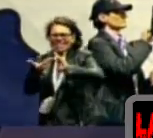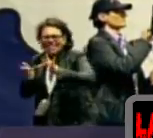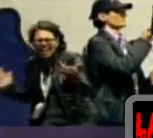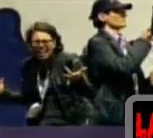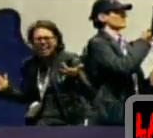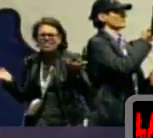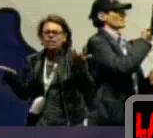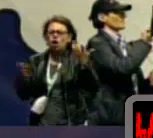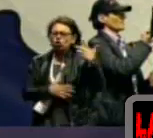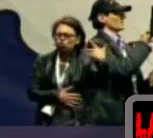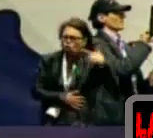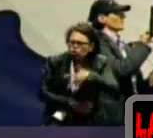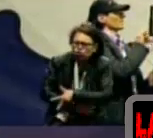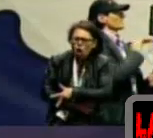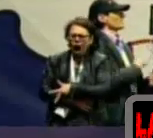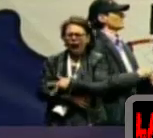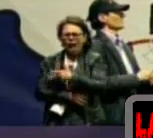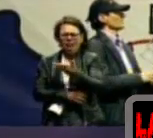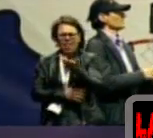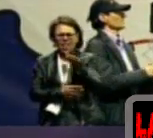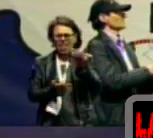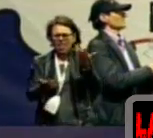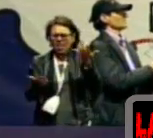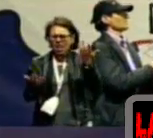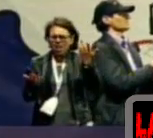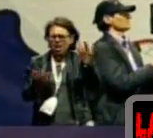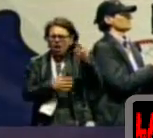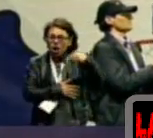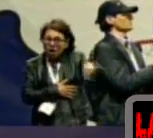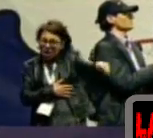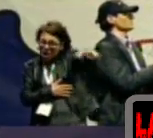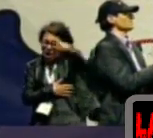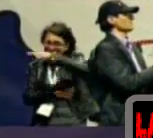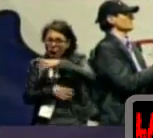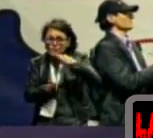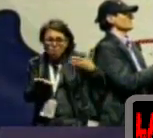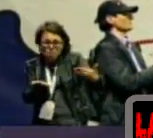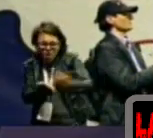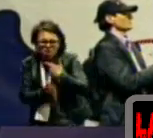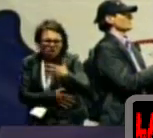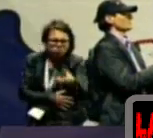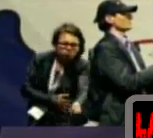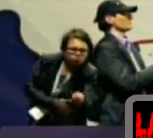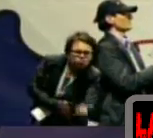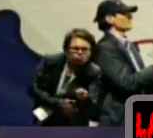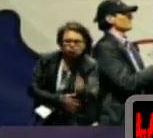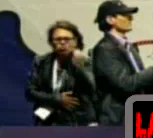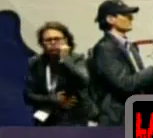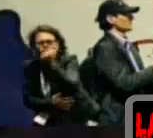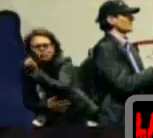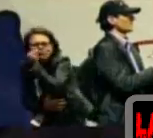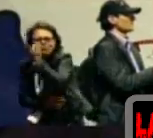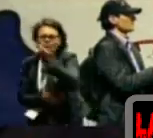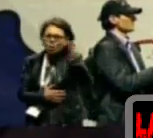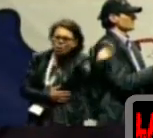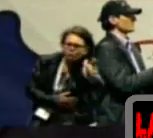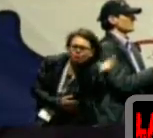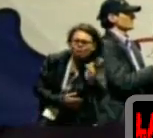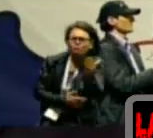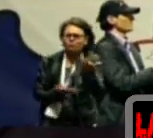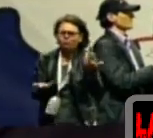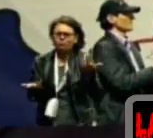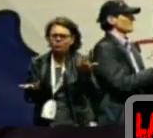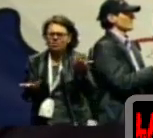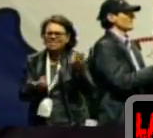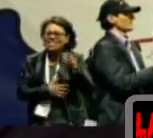senza di voi che quando passiamo per strada Ci date un bacio una stretta di mano un incoraggiamento una pacca sulle spalle noi non